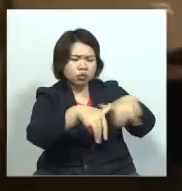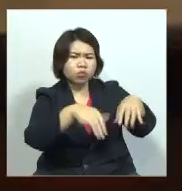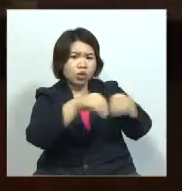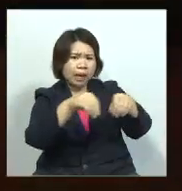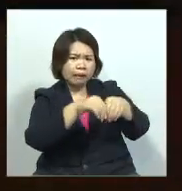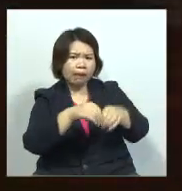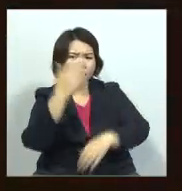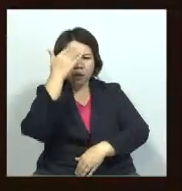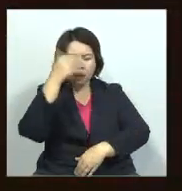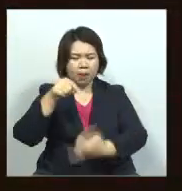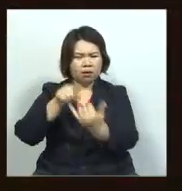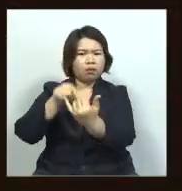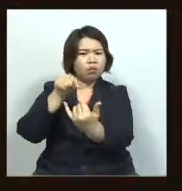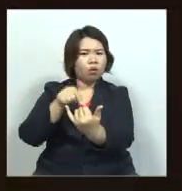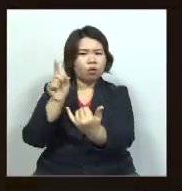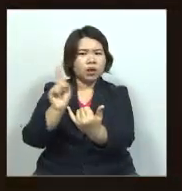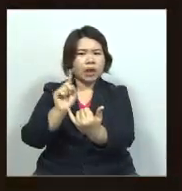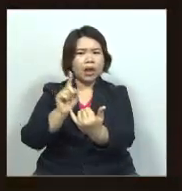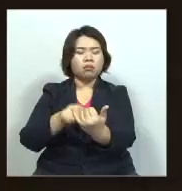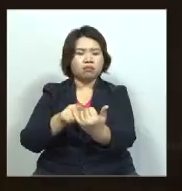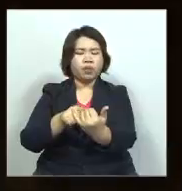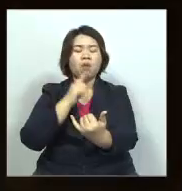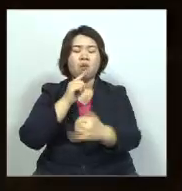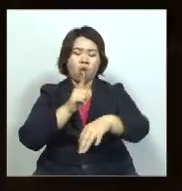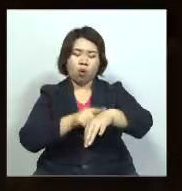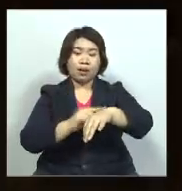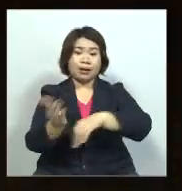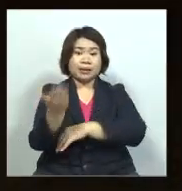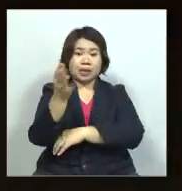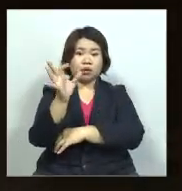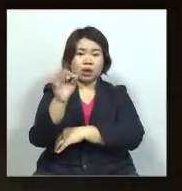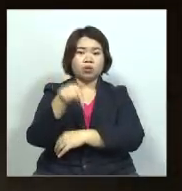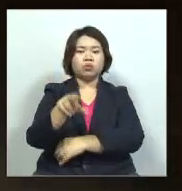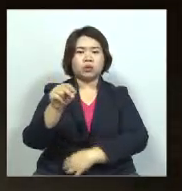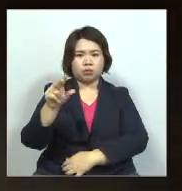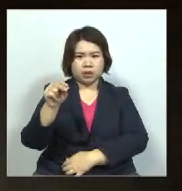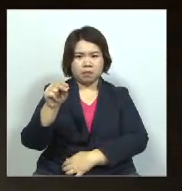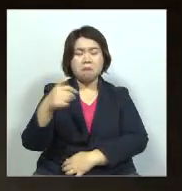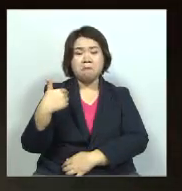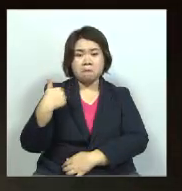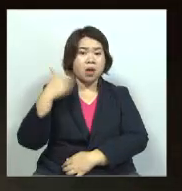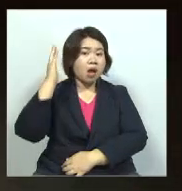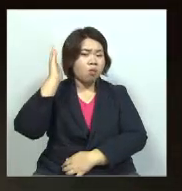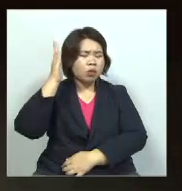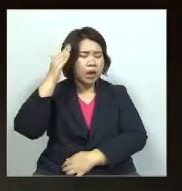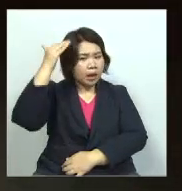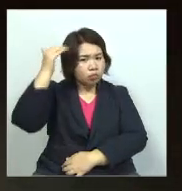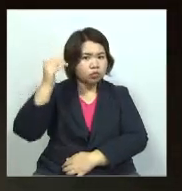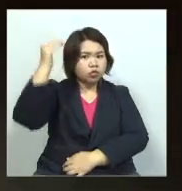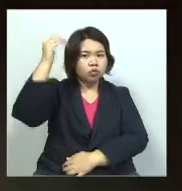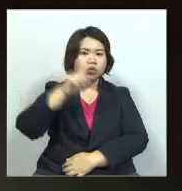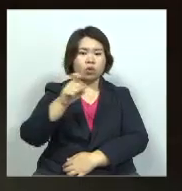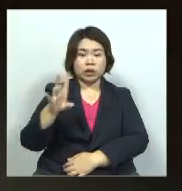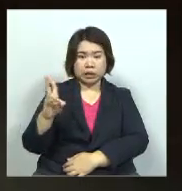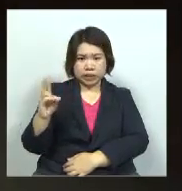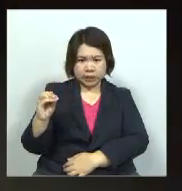ชายนอนขวางถนนมิตรภาพก็ทราบว่าช่วงเวลาประมาณ 9:30 นาทีมีชายสูงประมาณ170